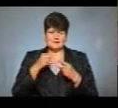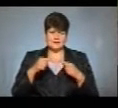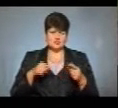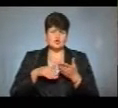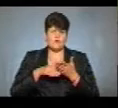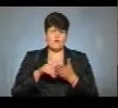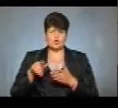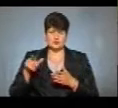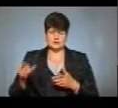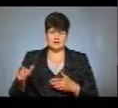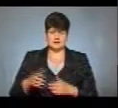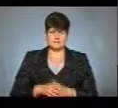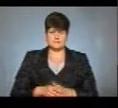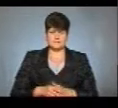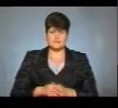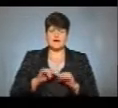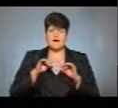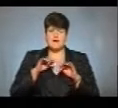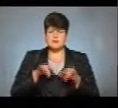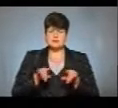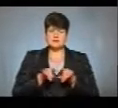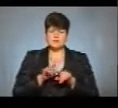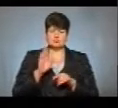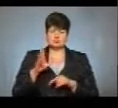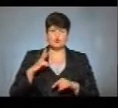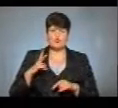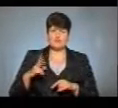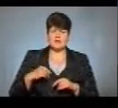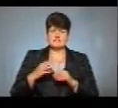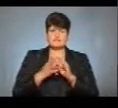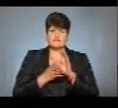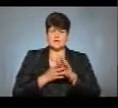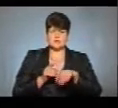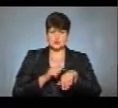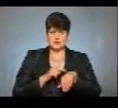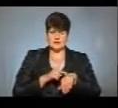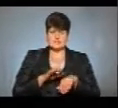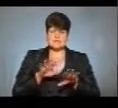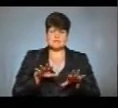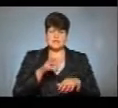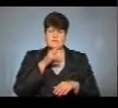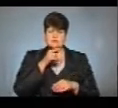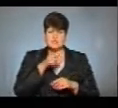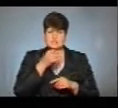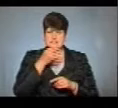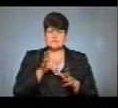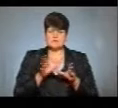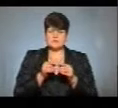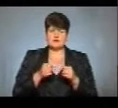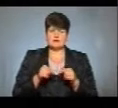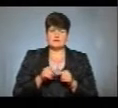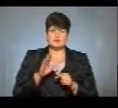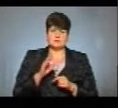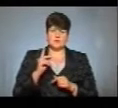повідомив співорганізатор Тарас Іванець. Акція пам'яті також пройде у Франції о 19-й годині за місцевим часом, повідомив співорганізатор Володимир